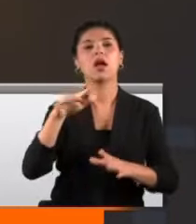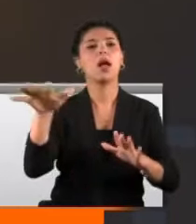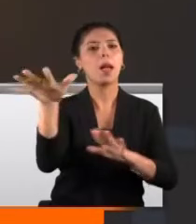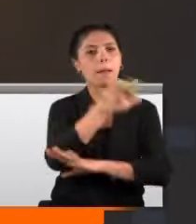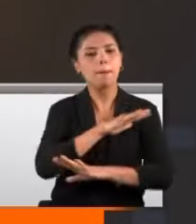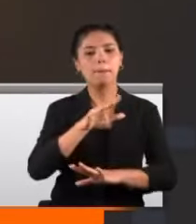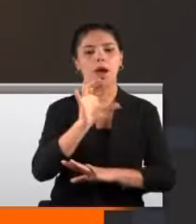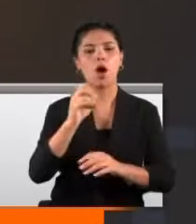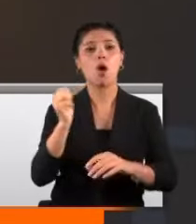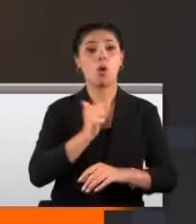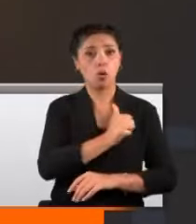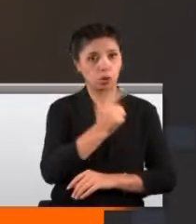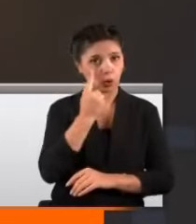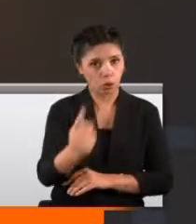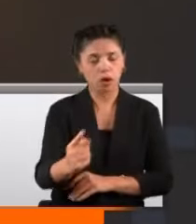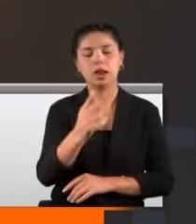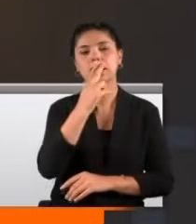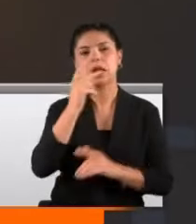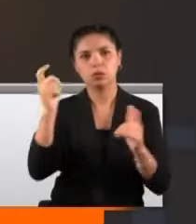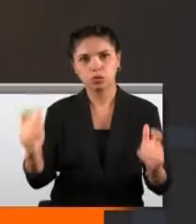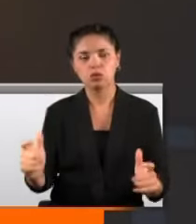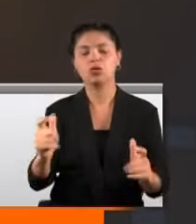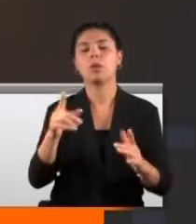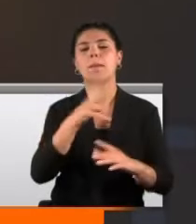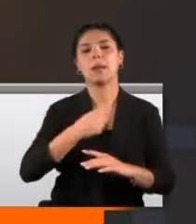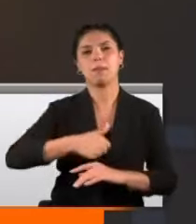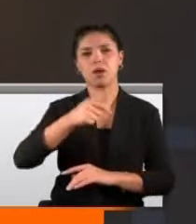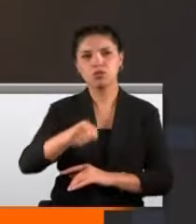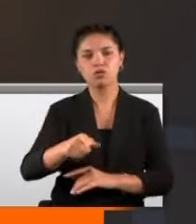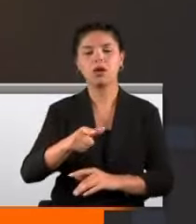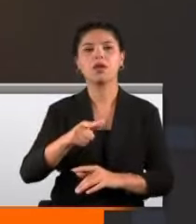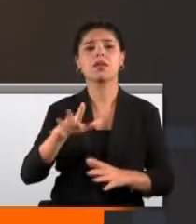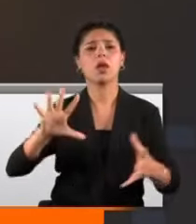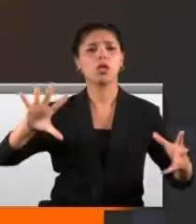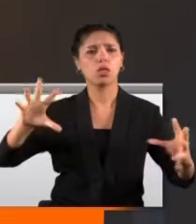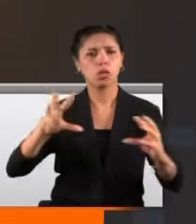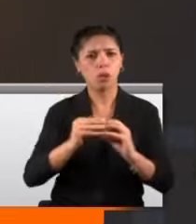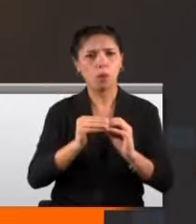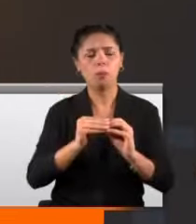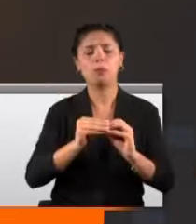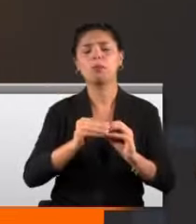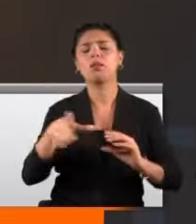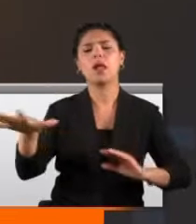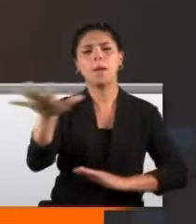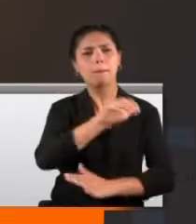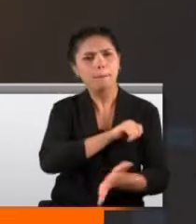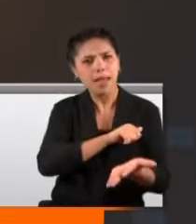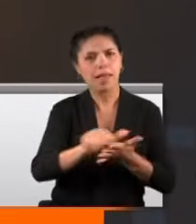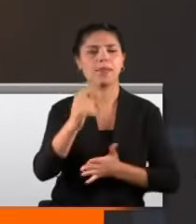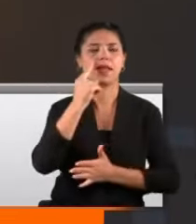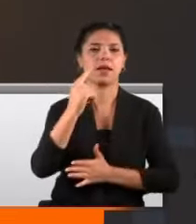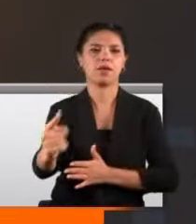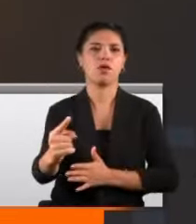Belediye Başkanı Mesut Karayiğit, Samsun Ayvacık Belediye Başkanı Refahattin Şencan, Şanlıurfa Birecik Belediye Başkanı Mehmet Begit